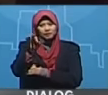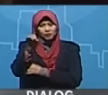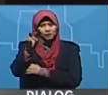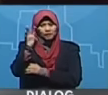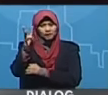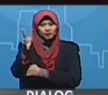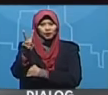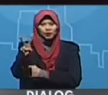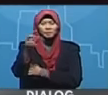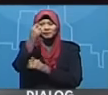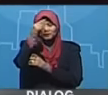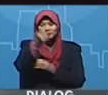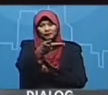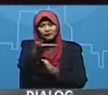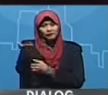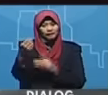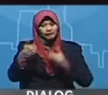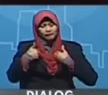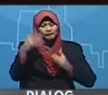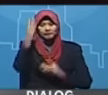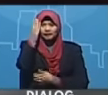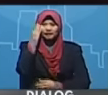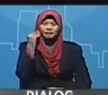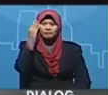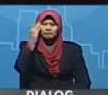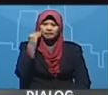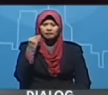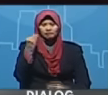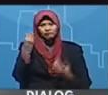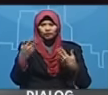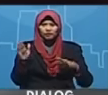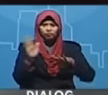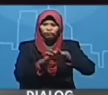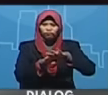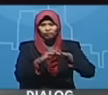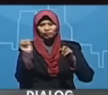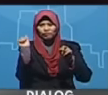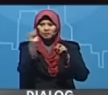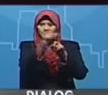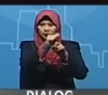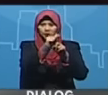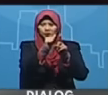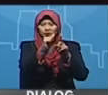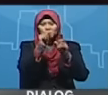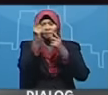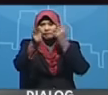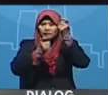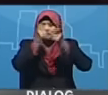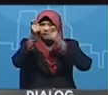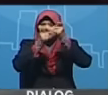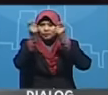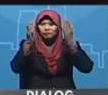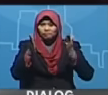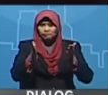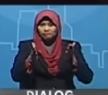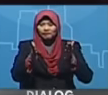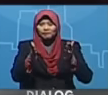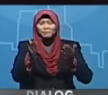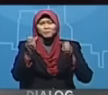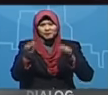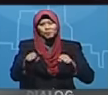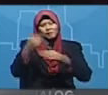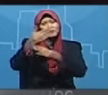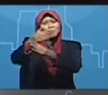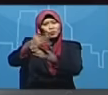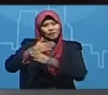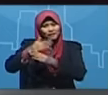03-2282-9062. Baik, bagi anda yang mempunyai pengalaman ditipu oleh ejen pelancongan, jadi boleh berinteraksi, berkongsi cerita,